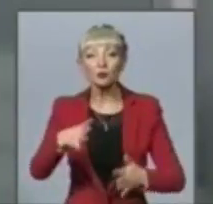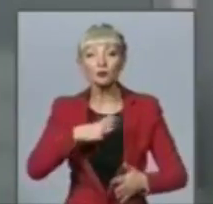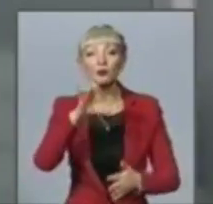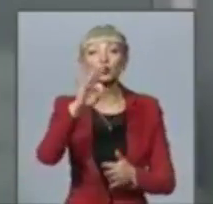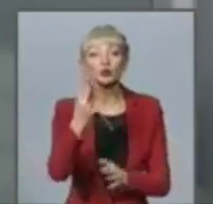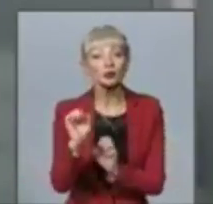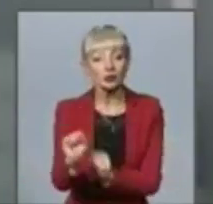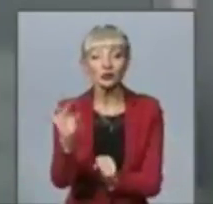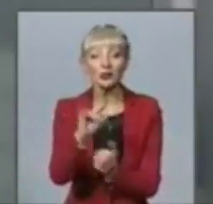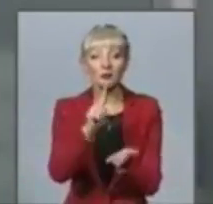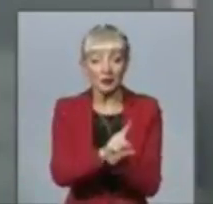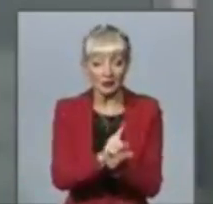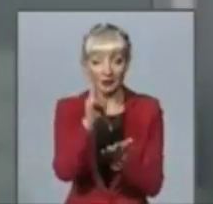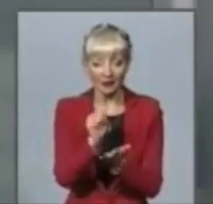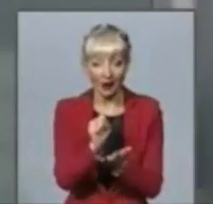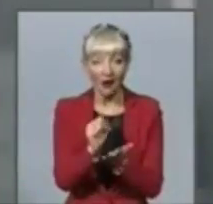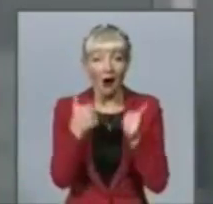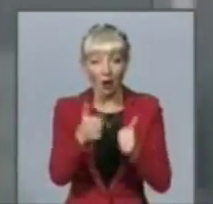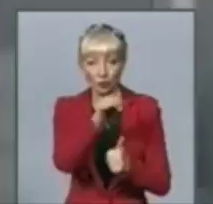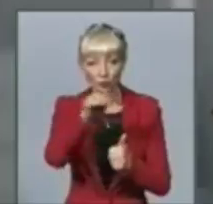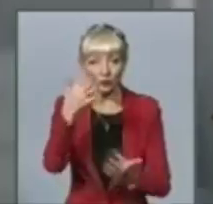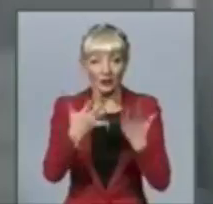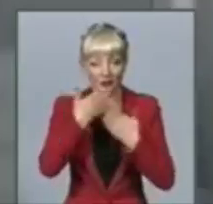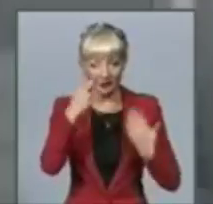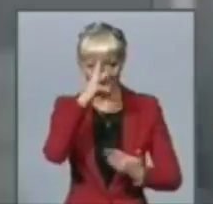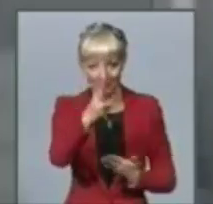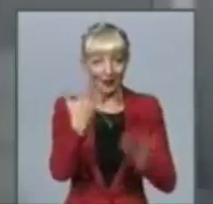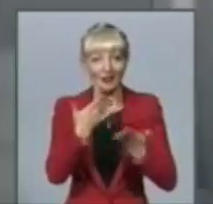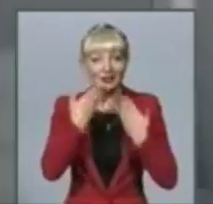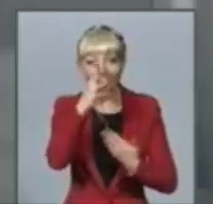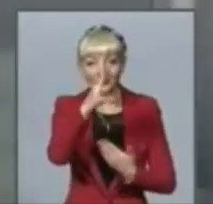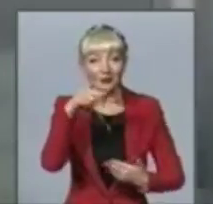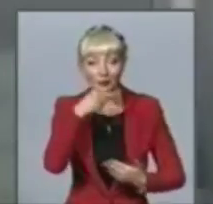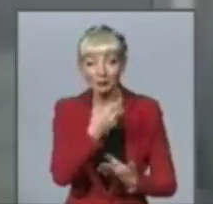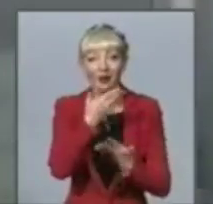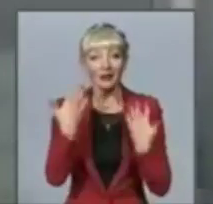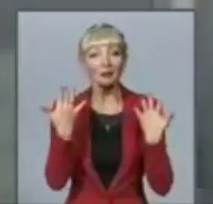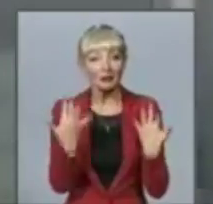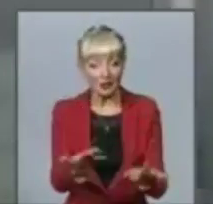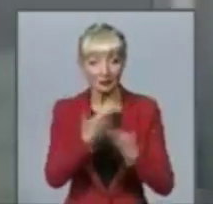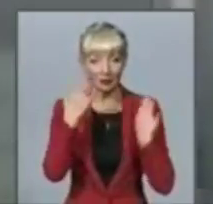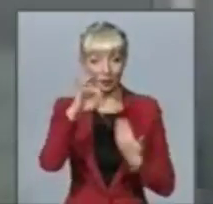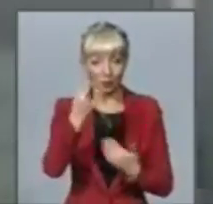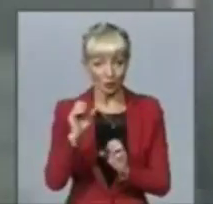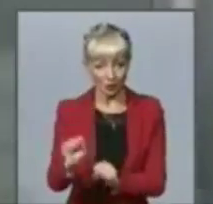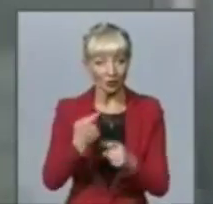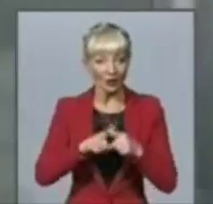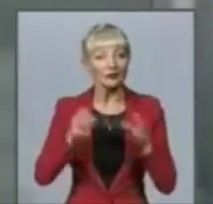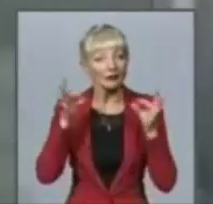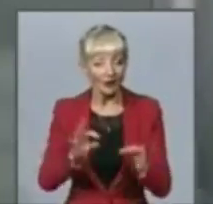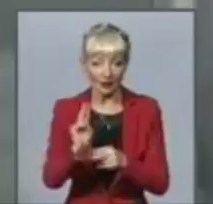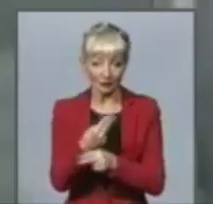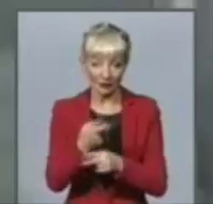соціальний захист і пенсії на належному рівні, якщо немає зарплат. Якщо немає зарплат в економіці, немає попиту, немає соціального захисту. Це треба виправляти.